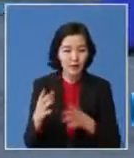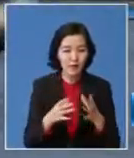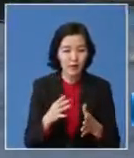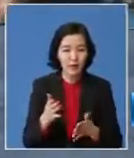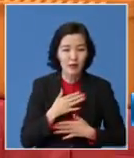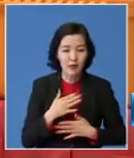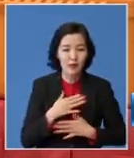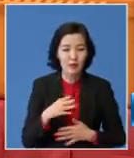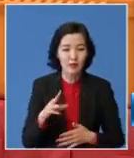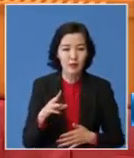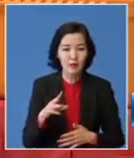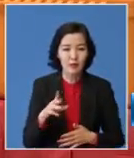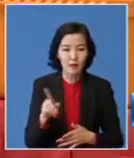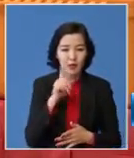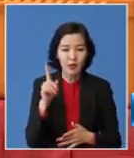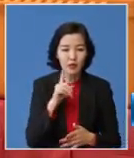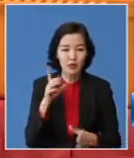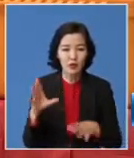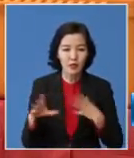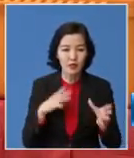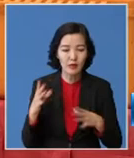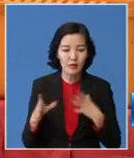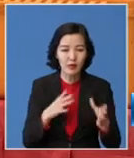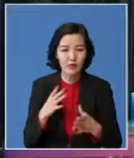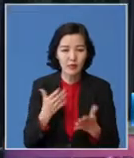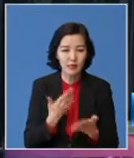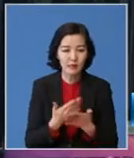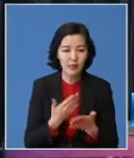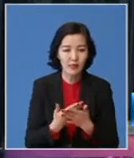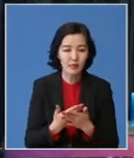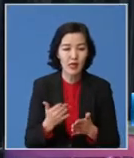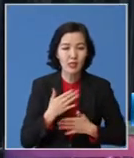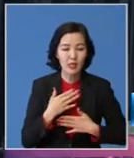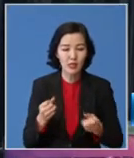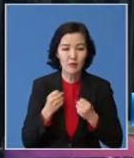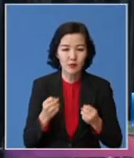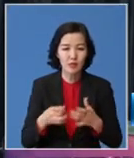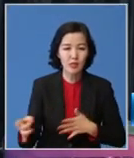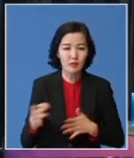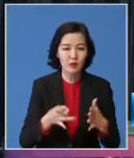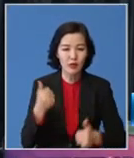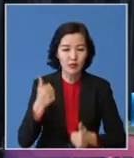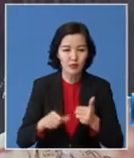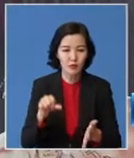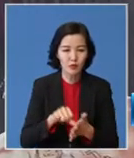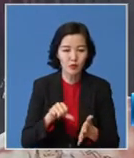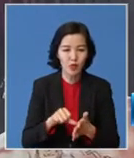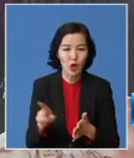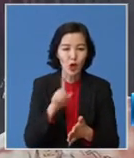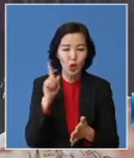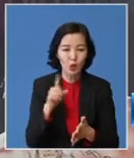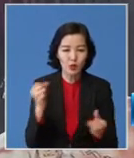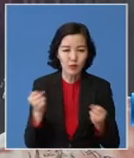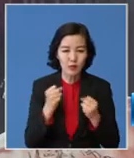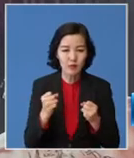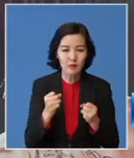боксом занимается много молодежи и детей. Свидетельством стало выступление наших спортсменов на республиканском первенстве. Юные бойцы